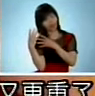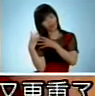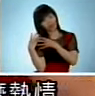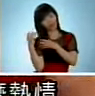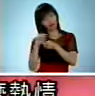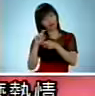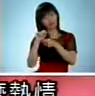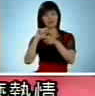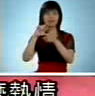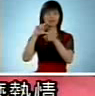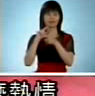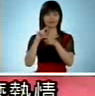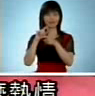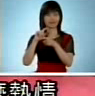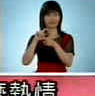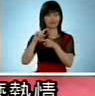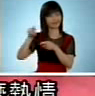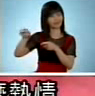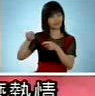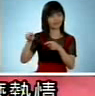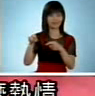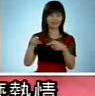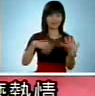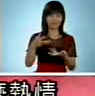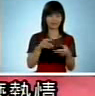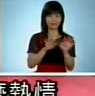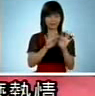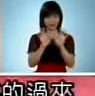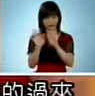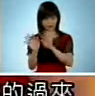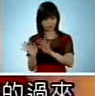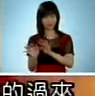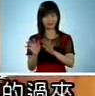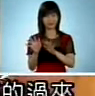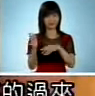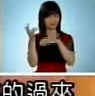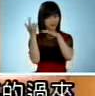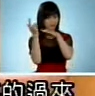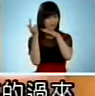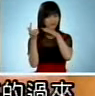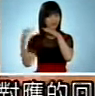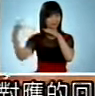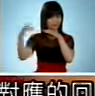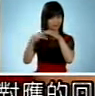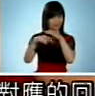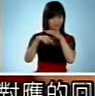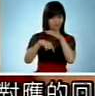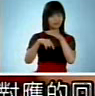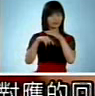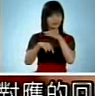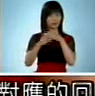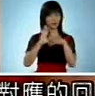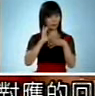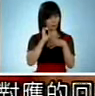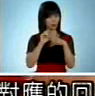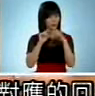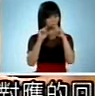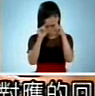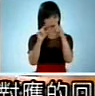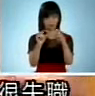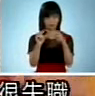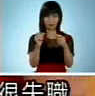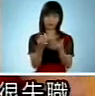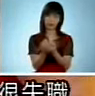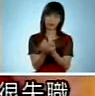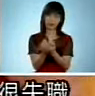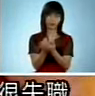更重了，因为他人家这么 热情， 热情对对，这么期待的过来哈、啊，我们如果做不出相对应的回